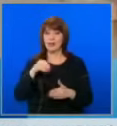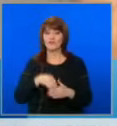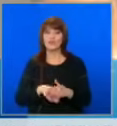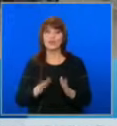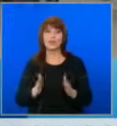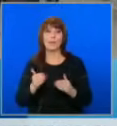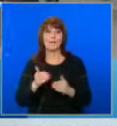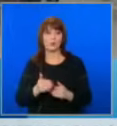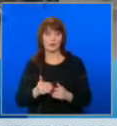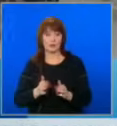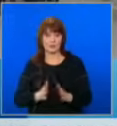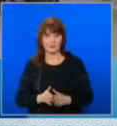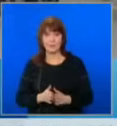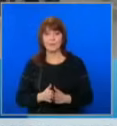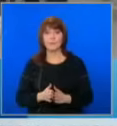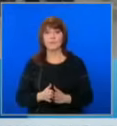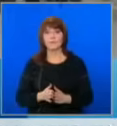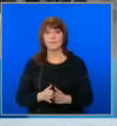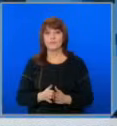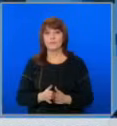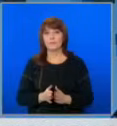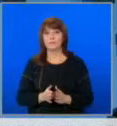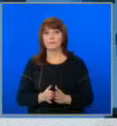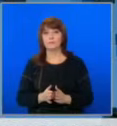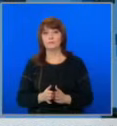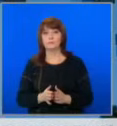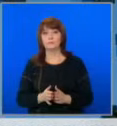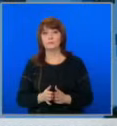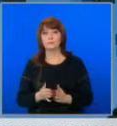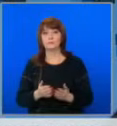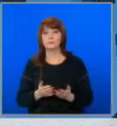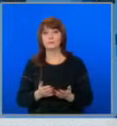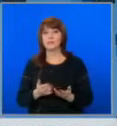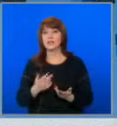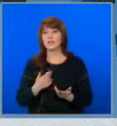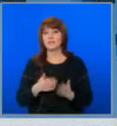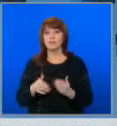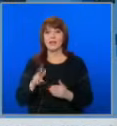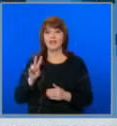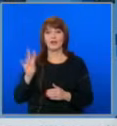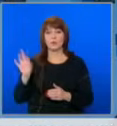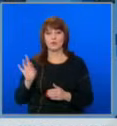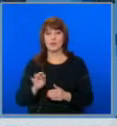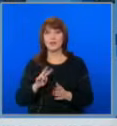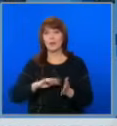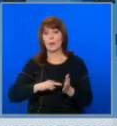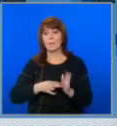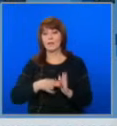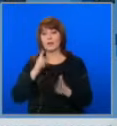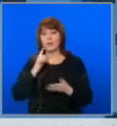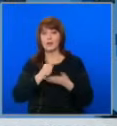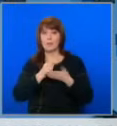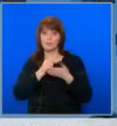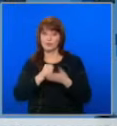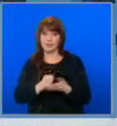продукт чуйте какво обясни министър тагарев ние сме на 2% с планирания бюджет за тази година със закона за